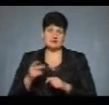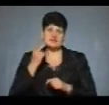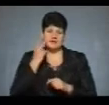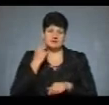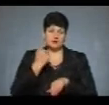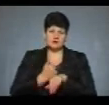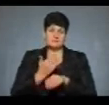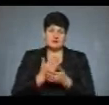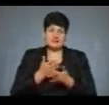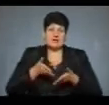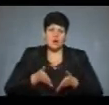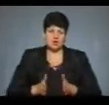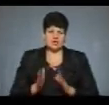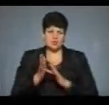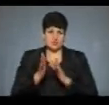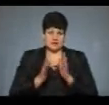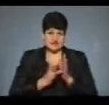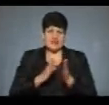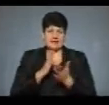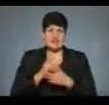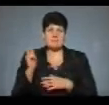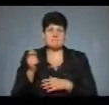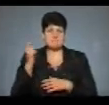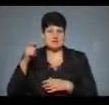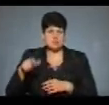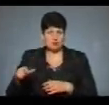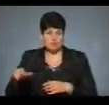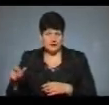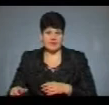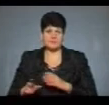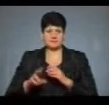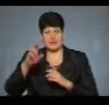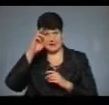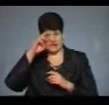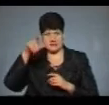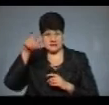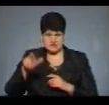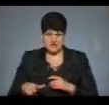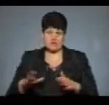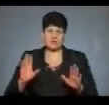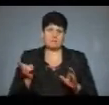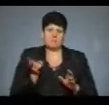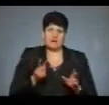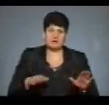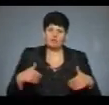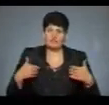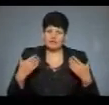Христа, також є пастухи, царі, які йдуть вітати. Потім є